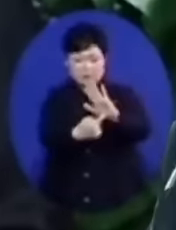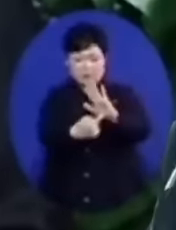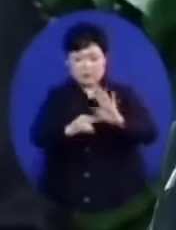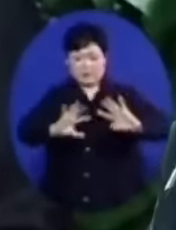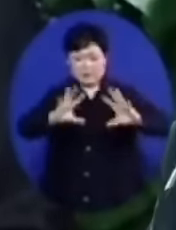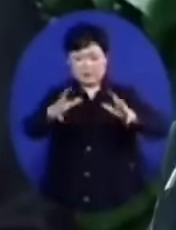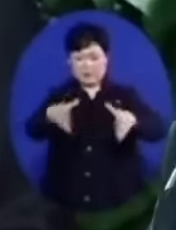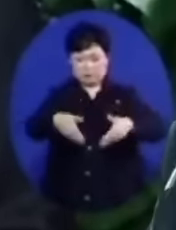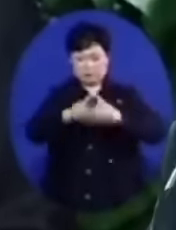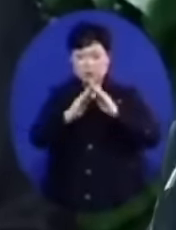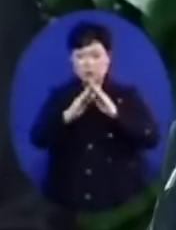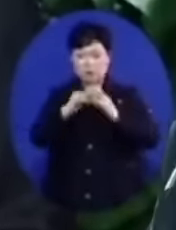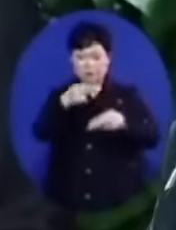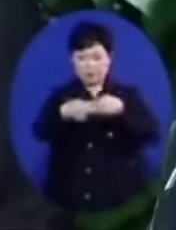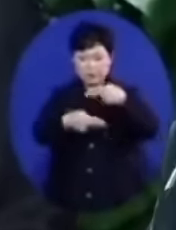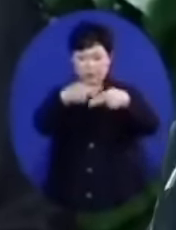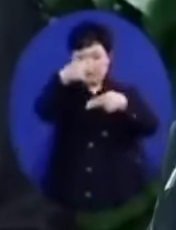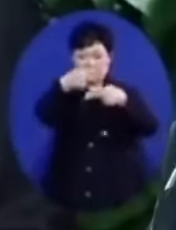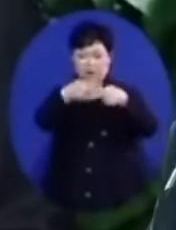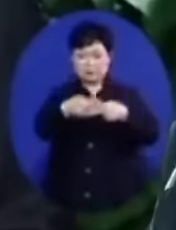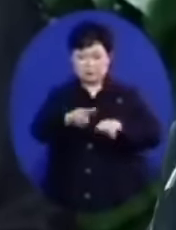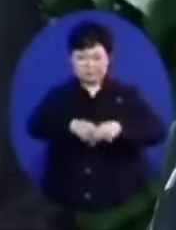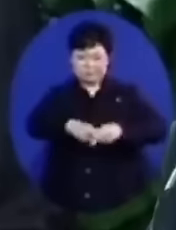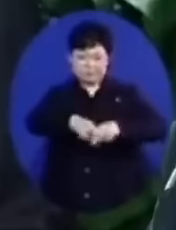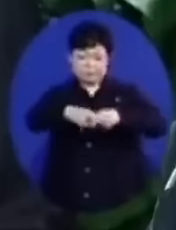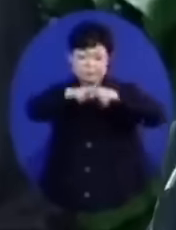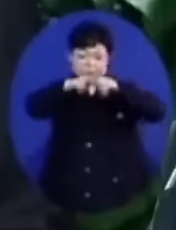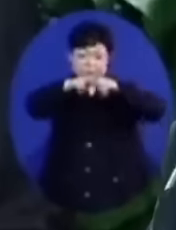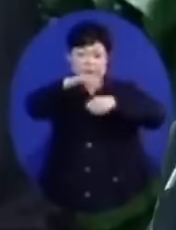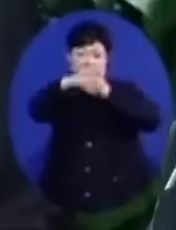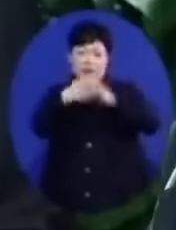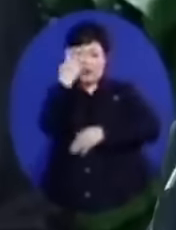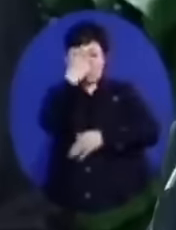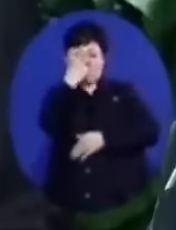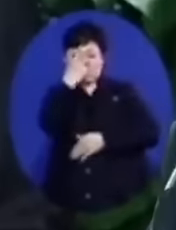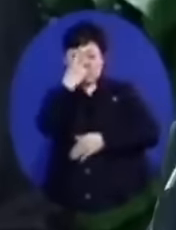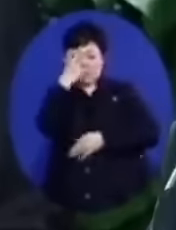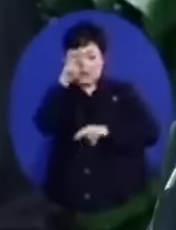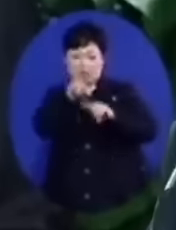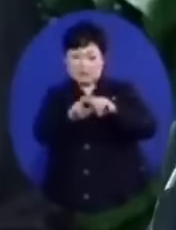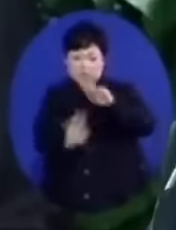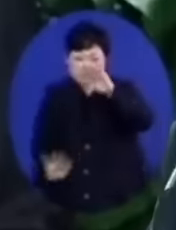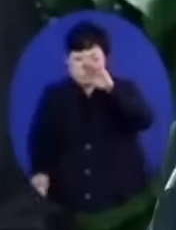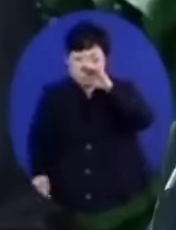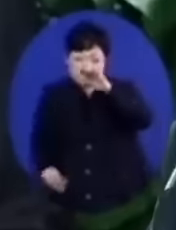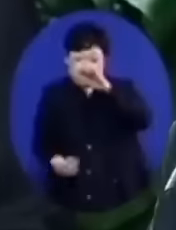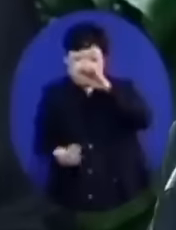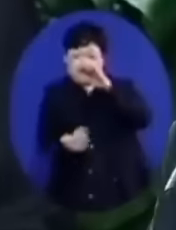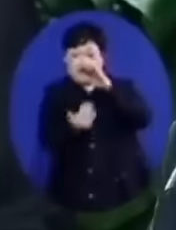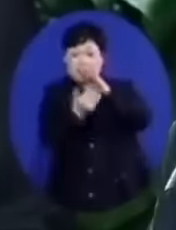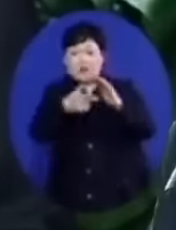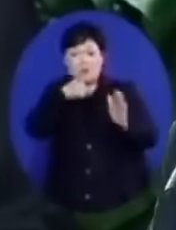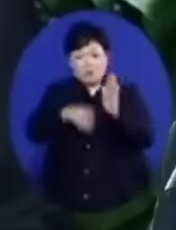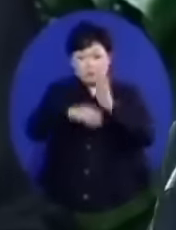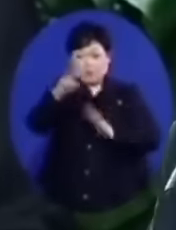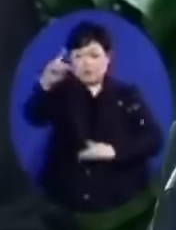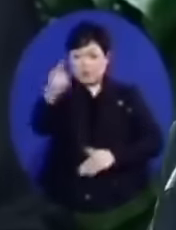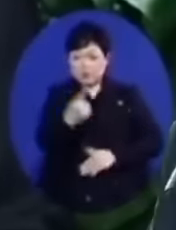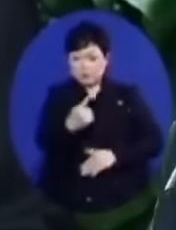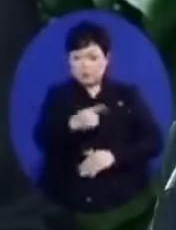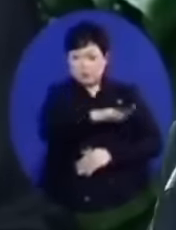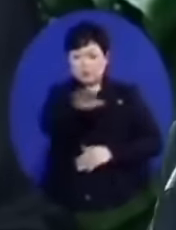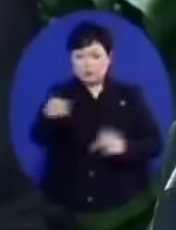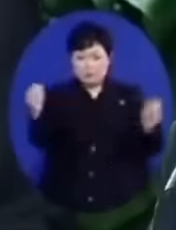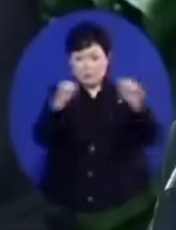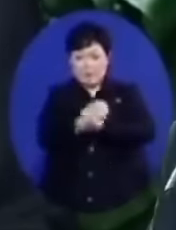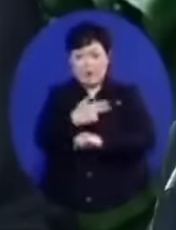세우고 탑을 지어 하나님 보좌에까지 올라가게 하고 홍수가 다시 와도 움직도 안 나도